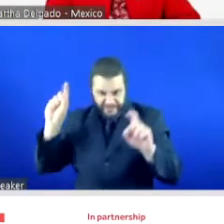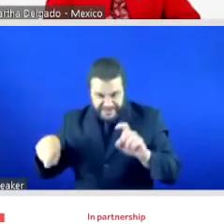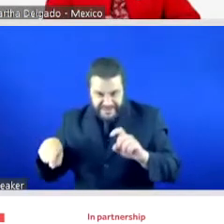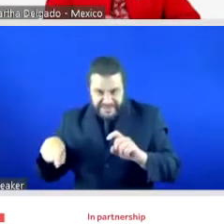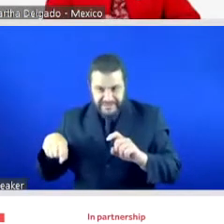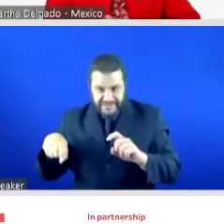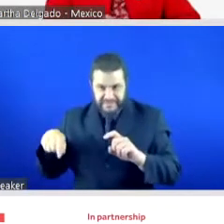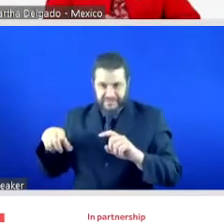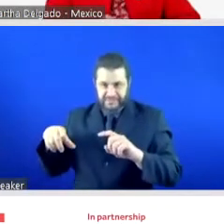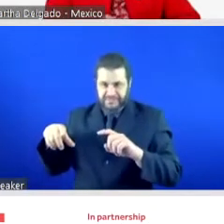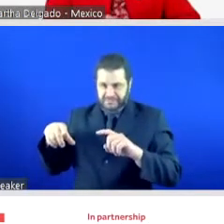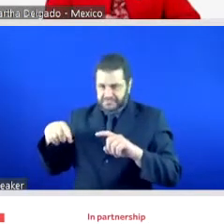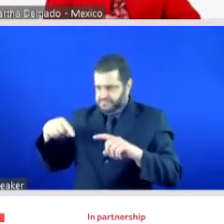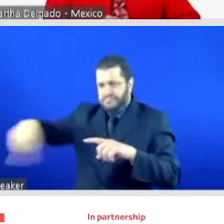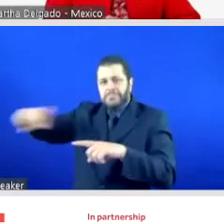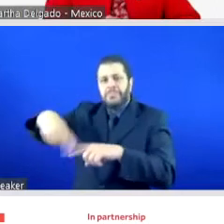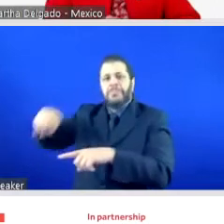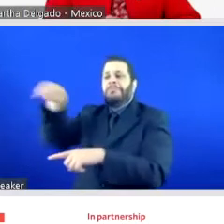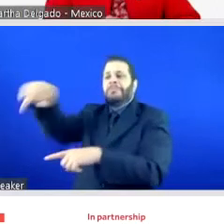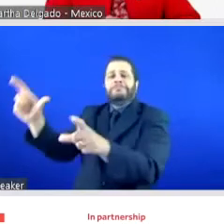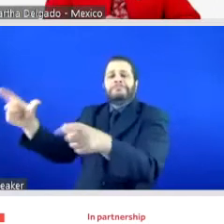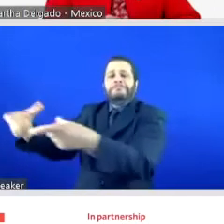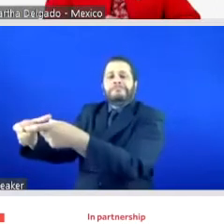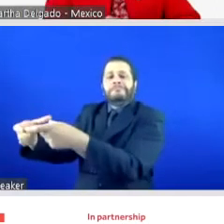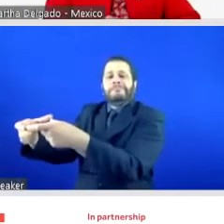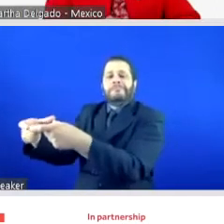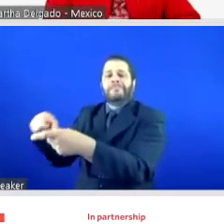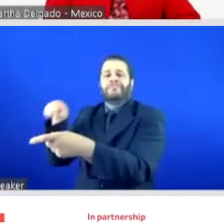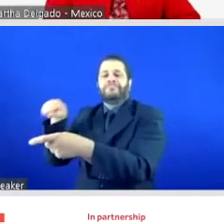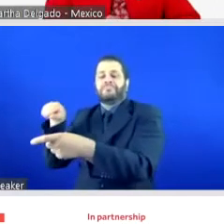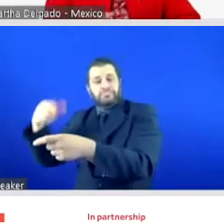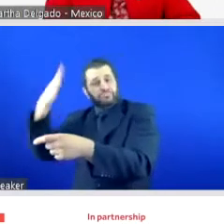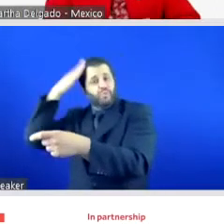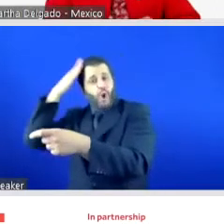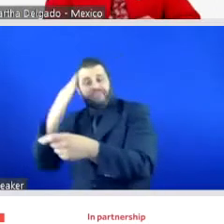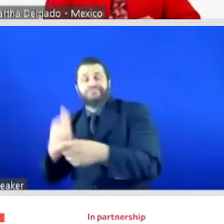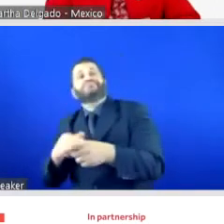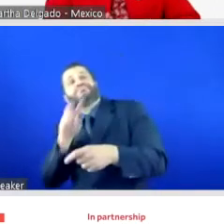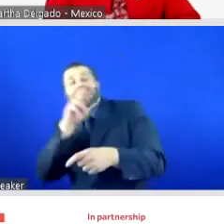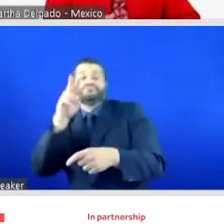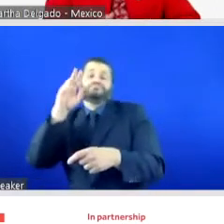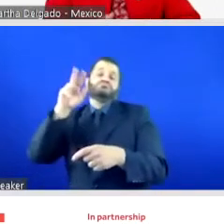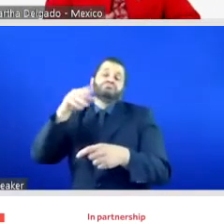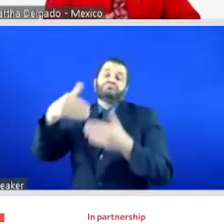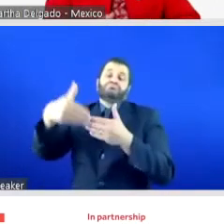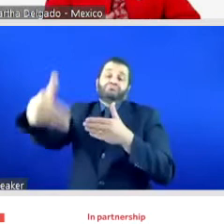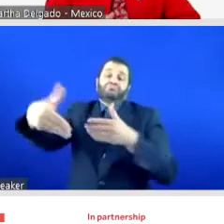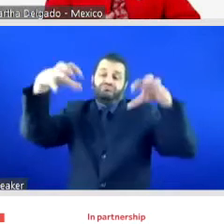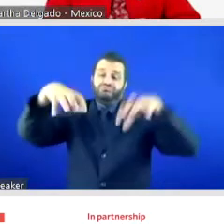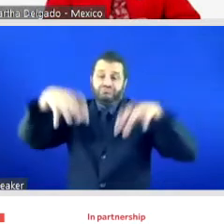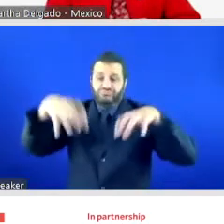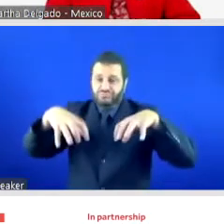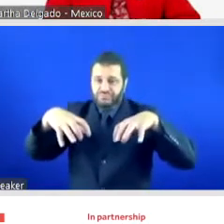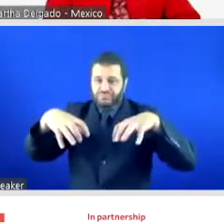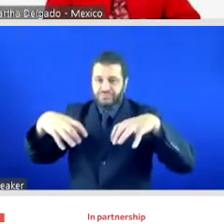leur communauté, pour pouvoir avoir la résilience. Ce sont des connaissances très importantes que les femmes ont dans les détails. Bien